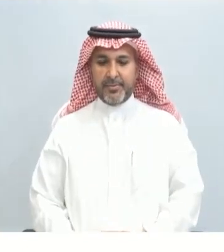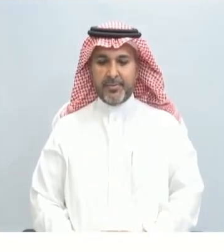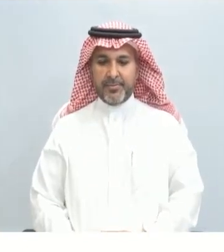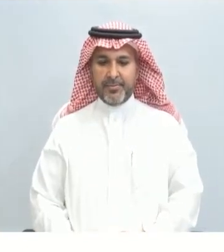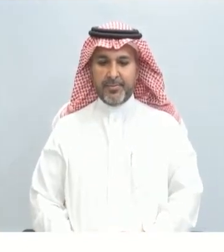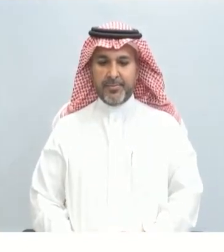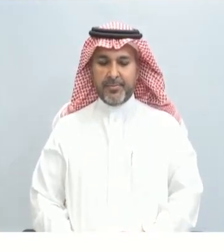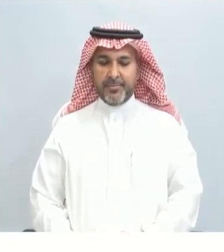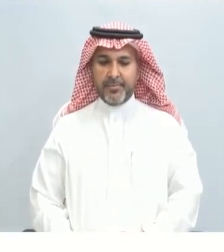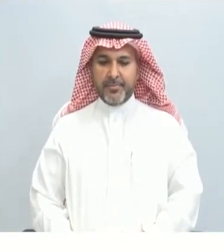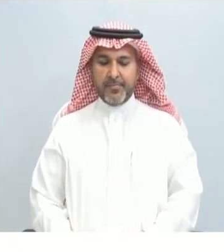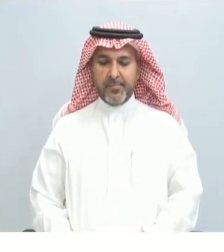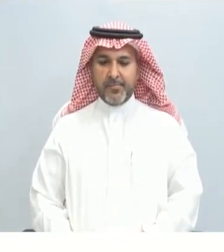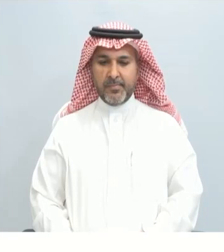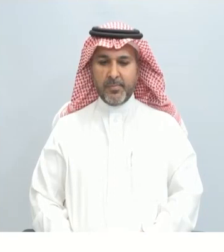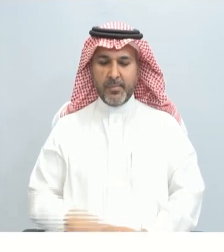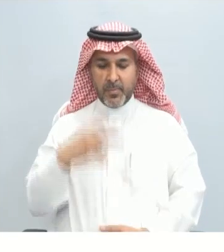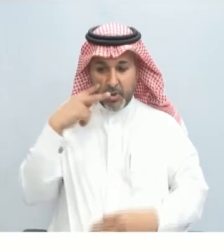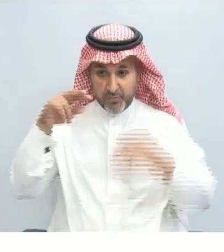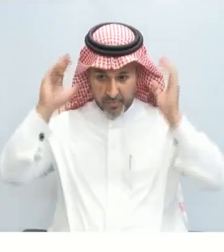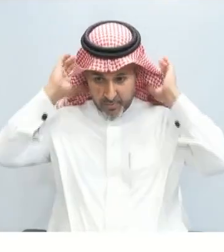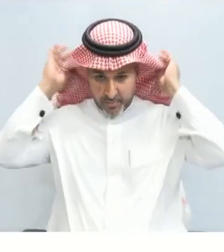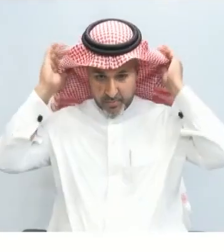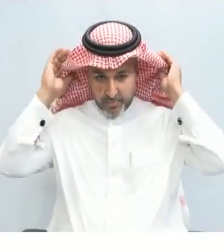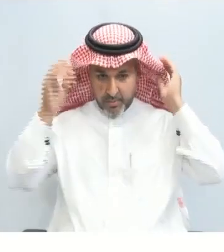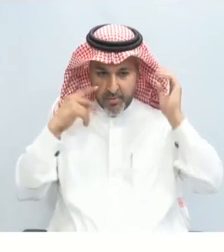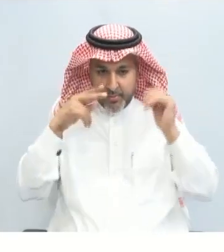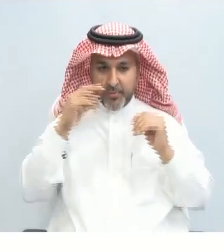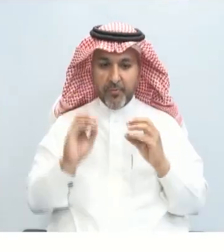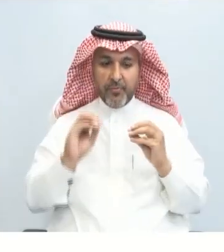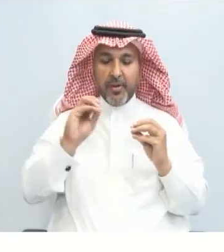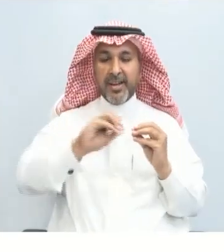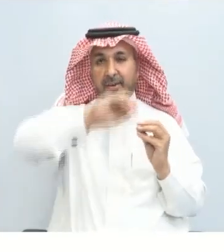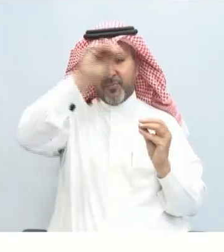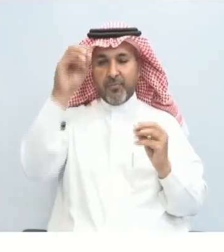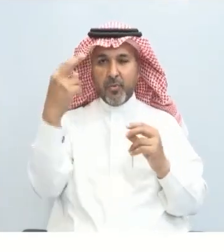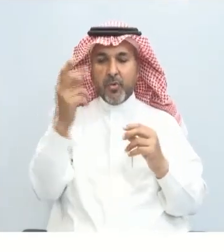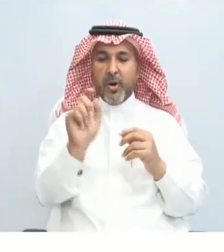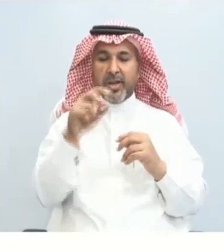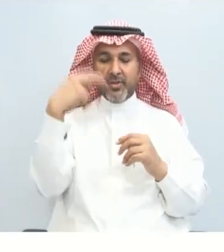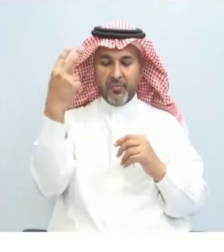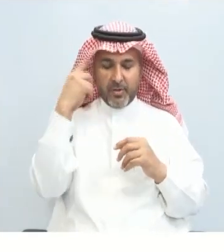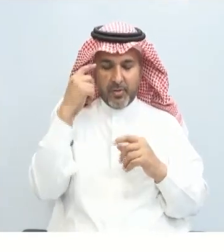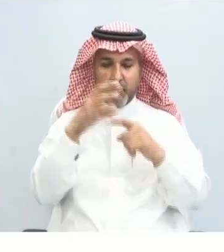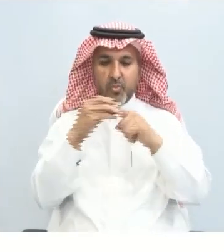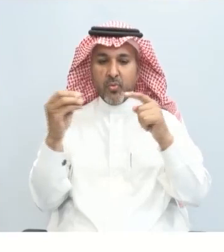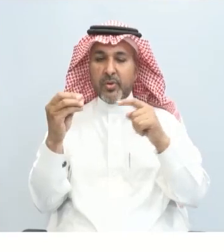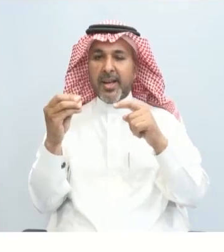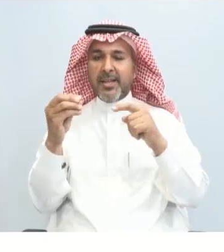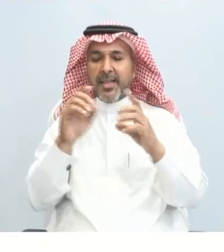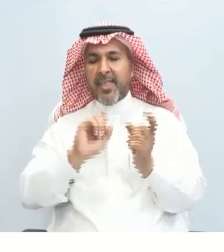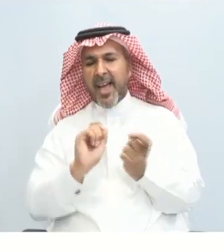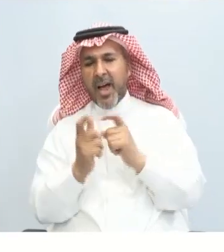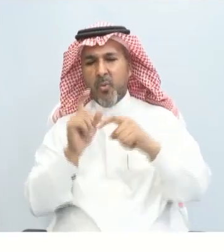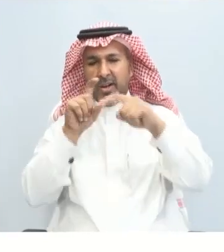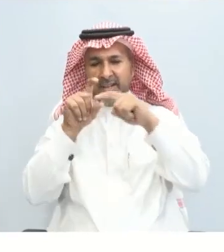التحصيلي هنا الحين في هذ المساله طبعا بصعد التربيع فوق الاكس وعندك طرح فبالتالي بتصير قسمه فبالتالي بصير